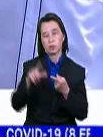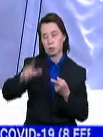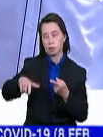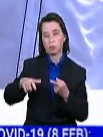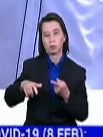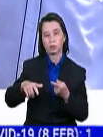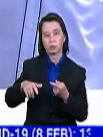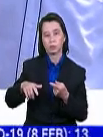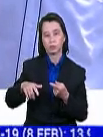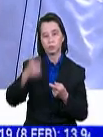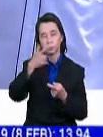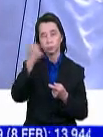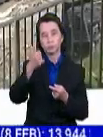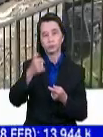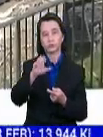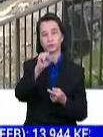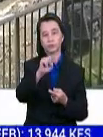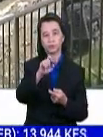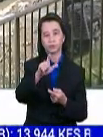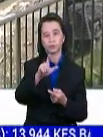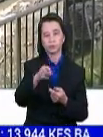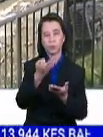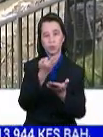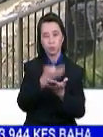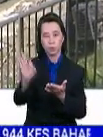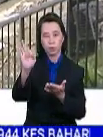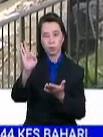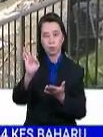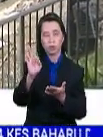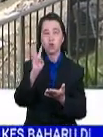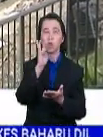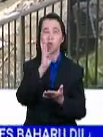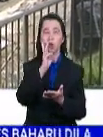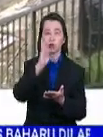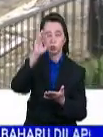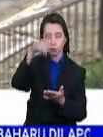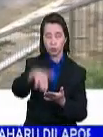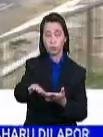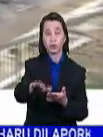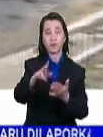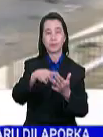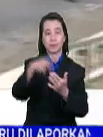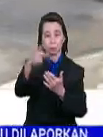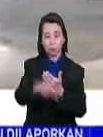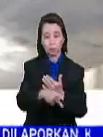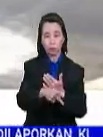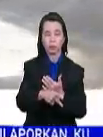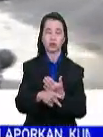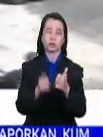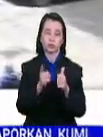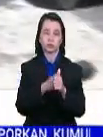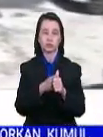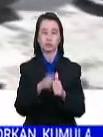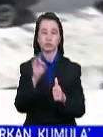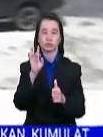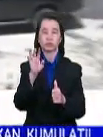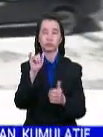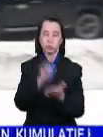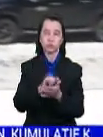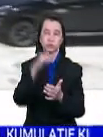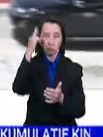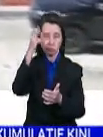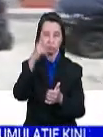sleep value of the Waterfront forget jadi ini juga menjadi satu